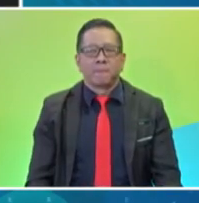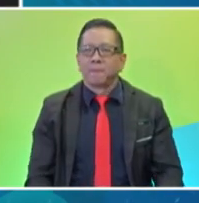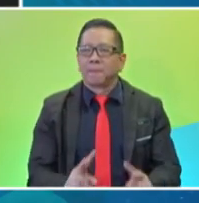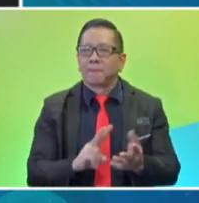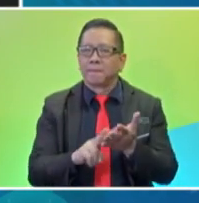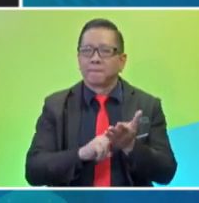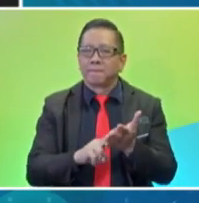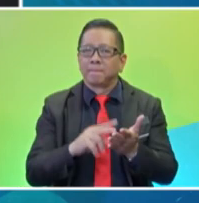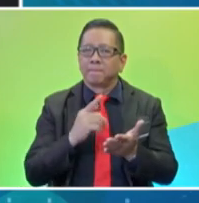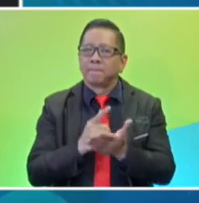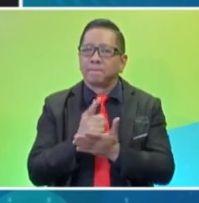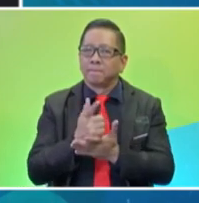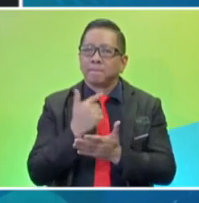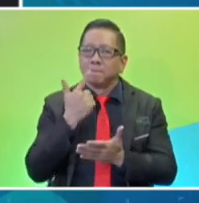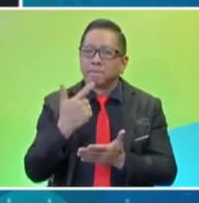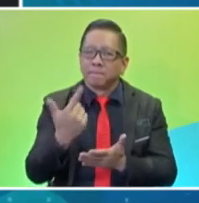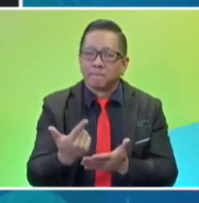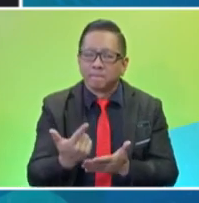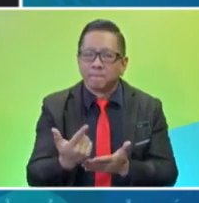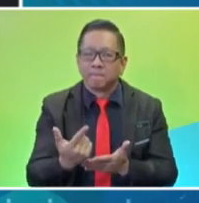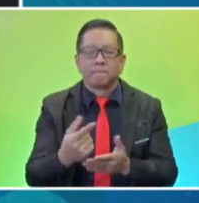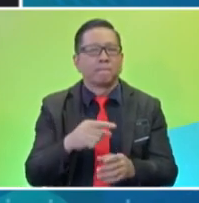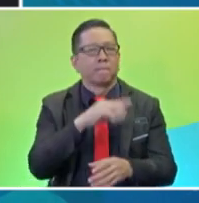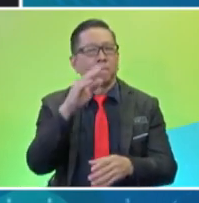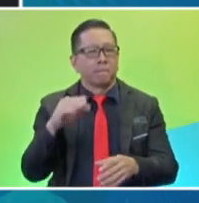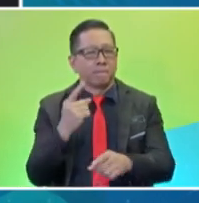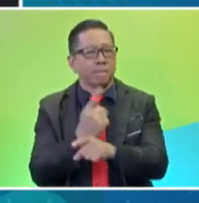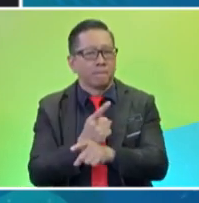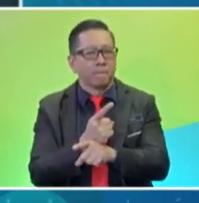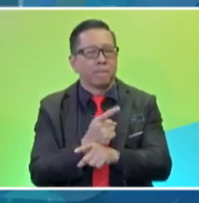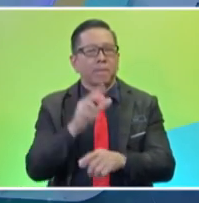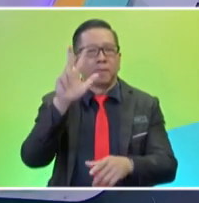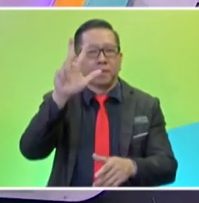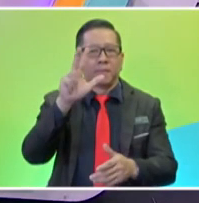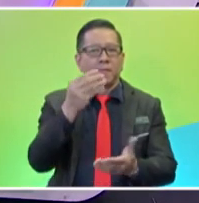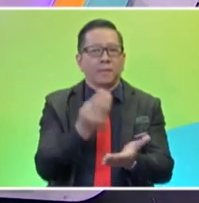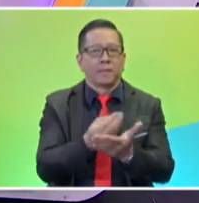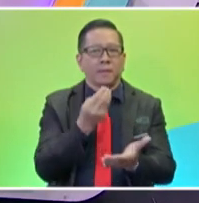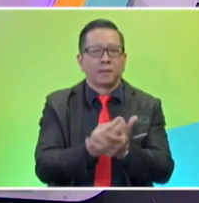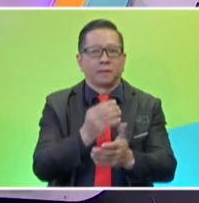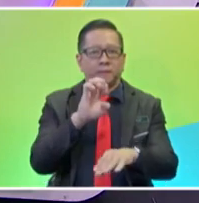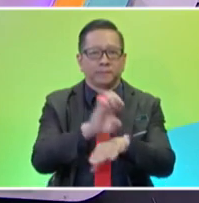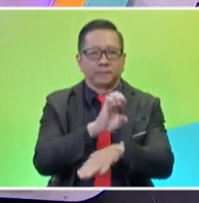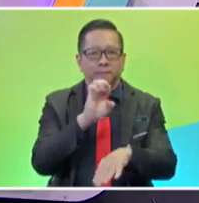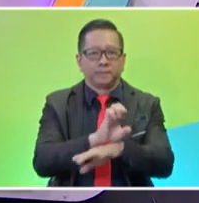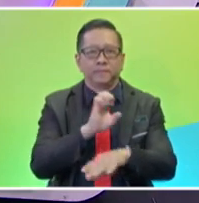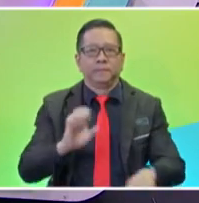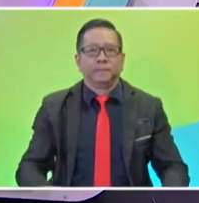yang lancar intonasinya betul 3 uang emas 3 uang emas